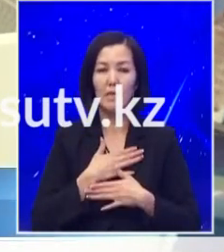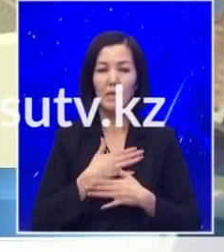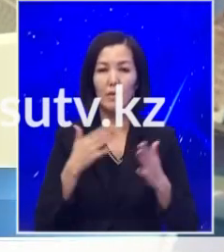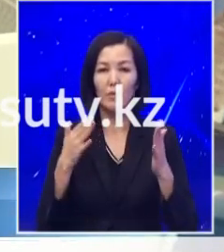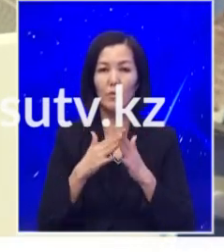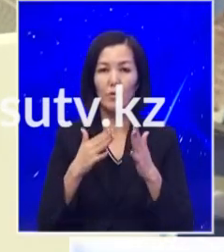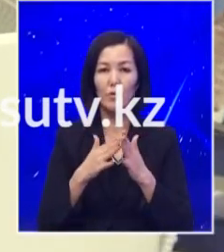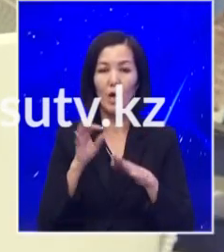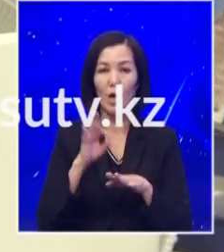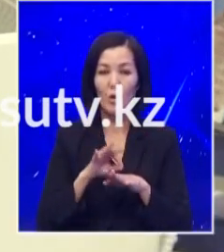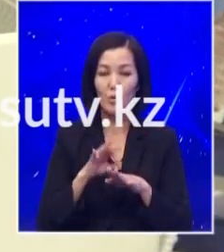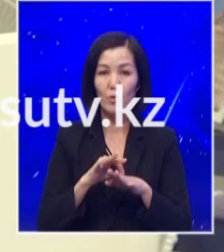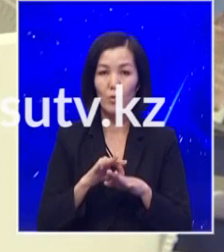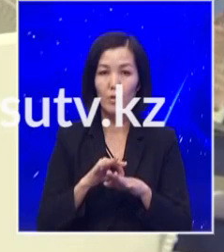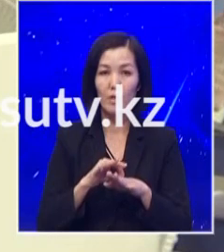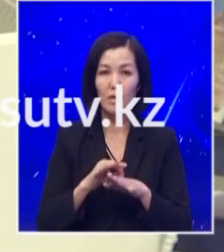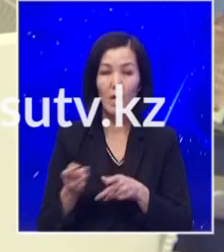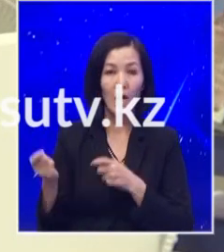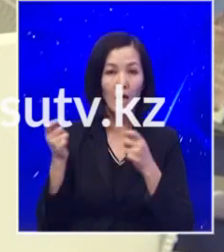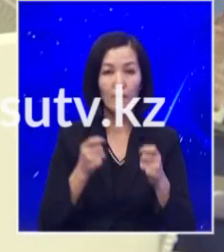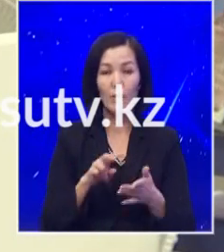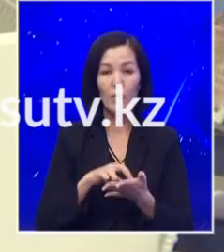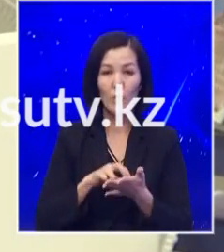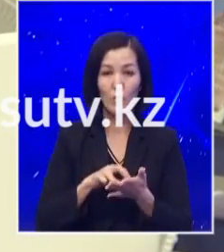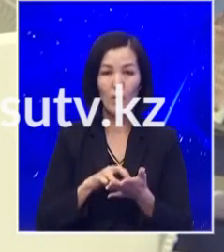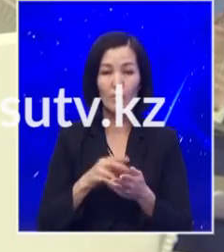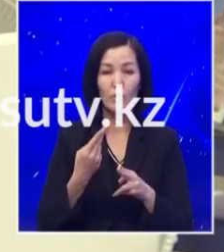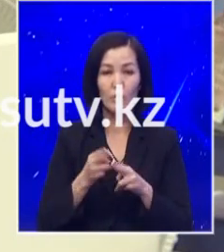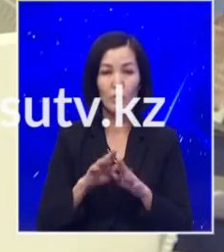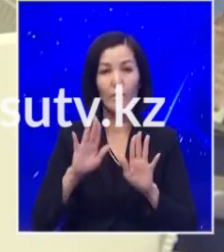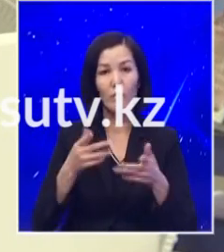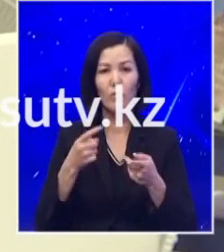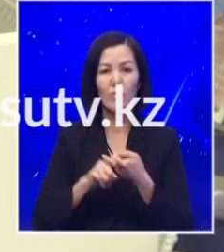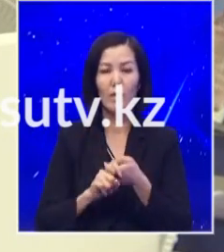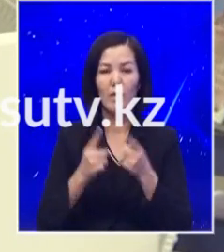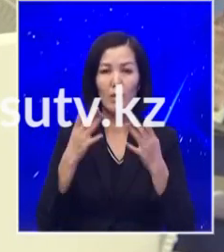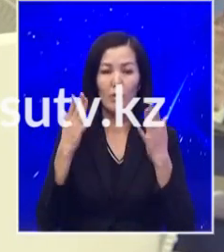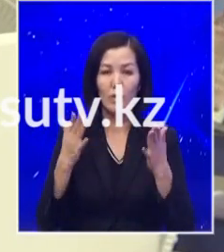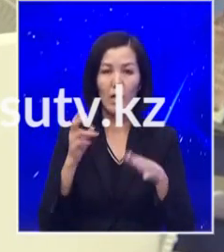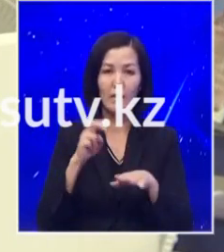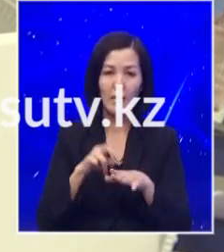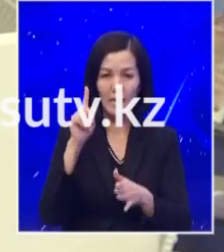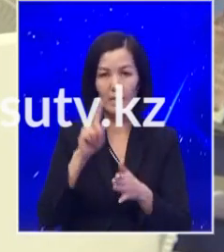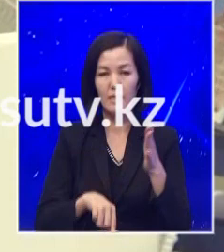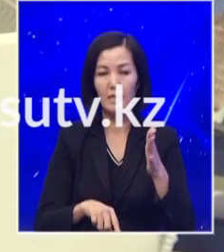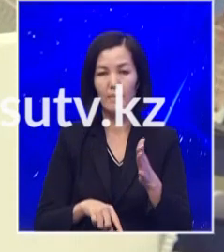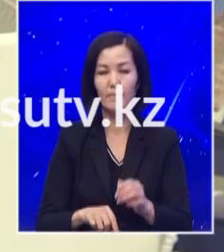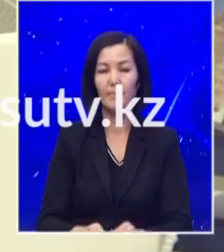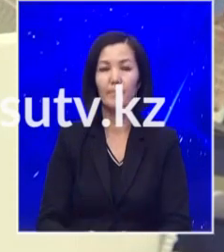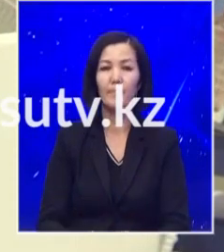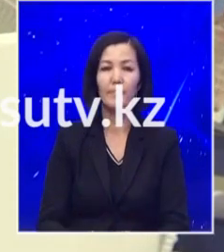үйге жаман ауруды алып келуден қорықтым. Сондықтан алдымен Құдайға, одан кейін дәрігерлерге сенем, шын